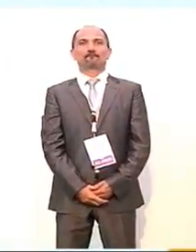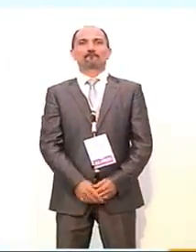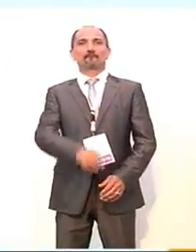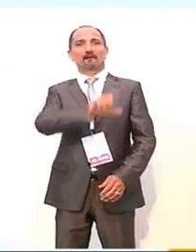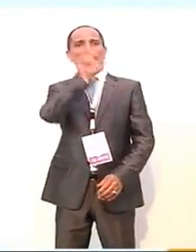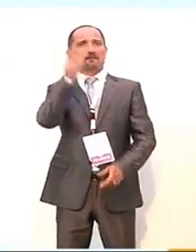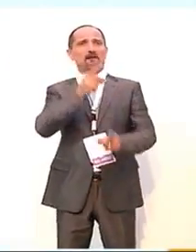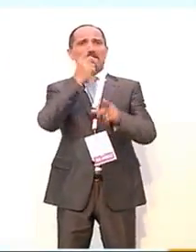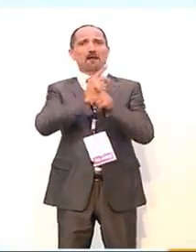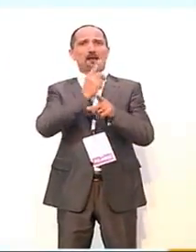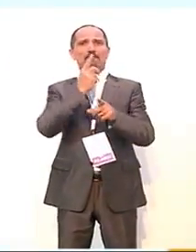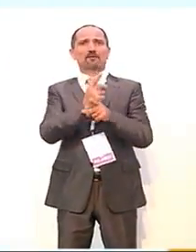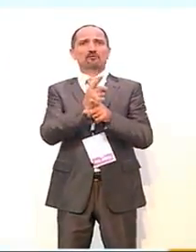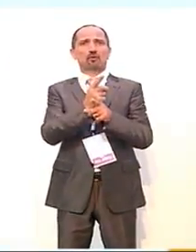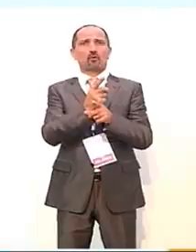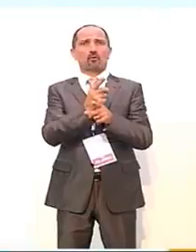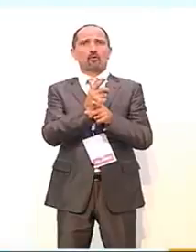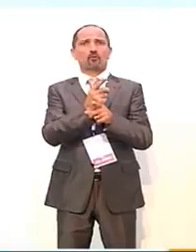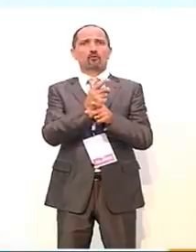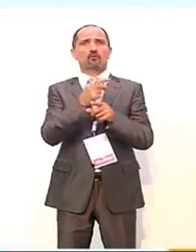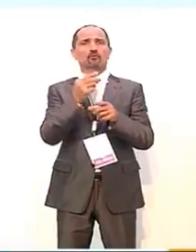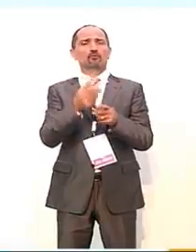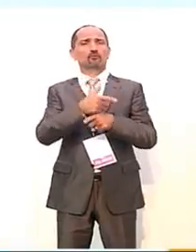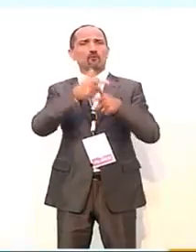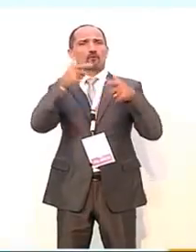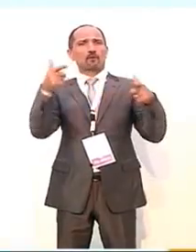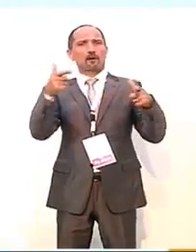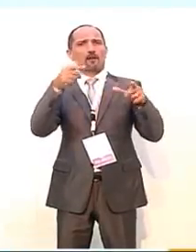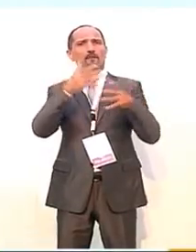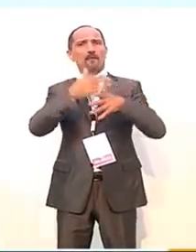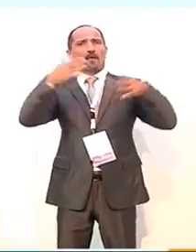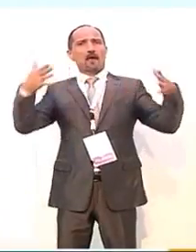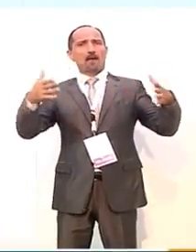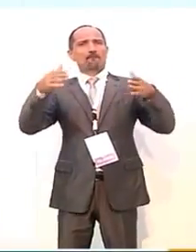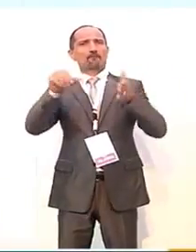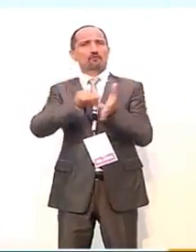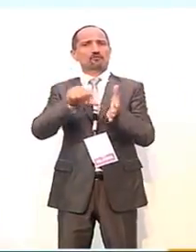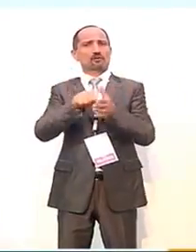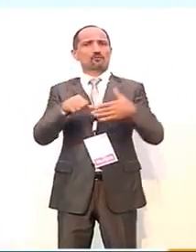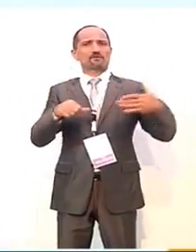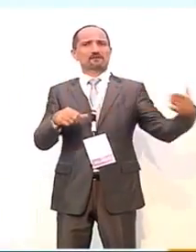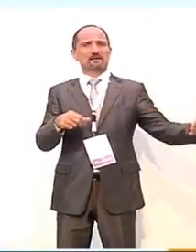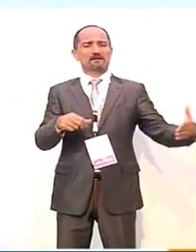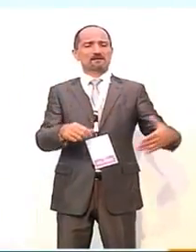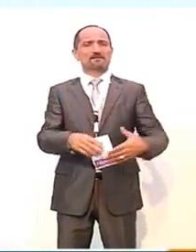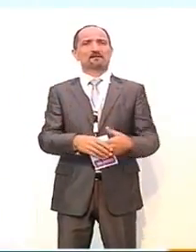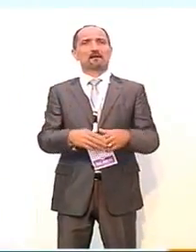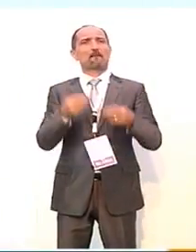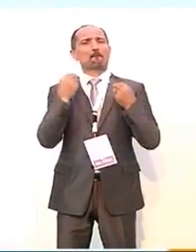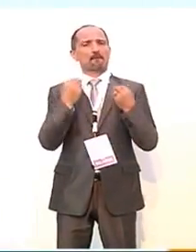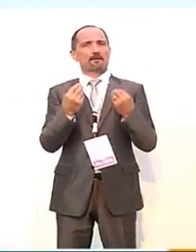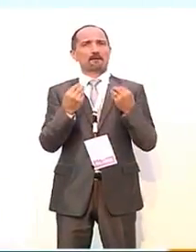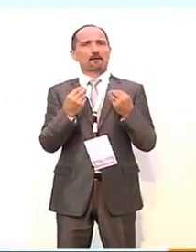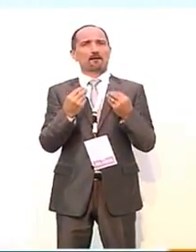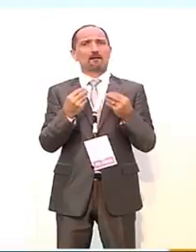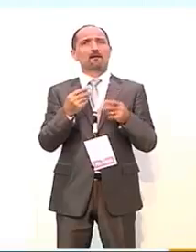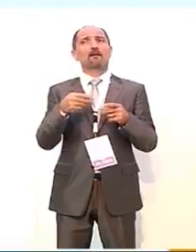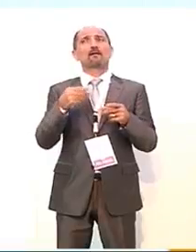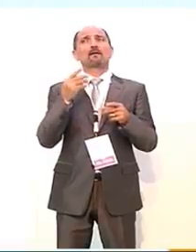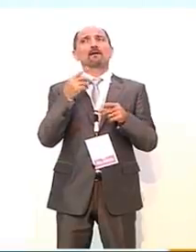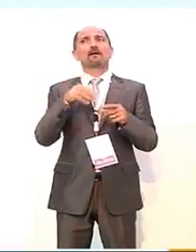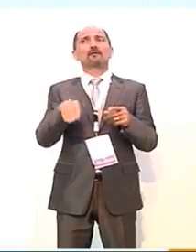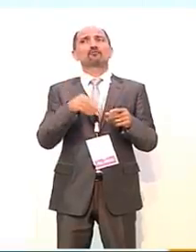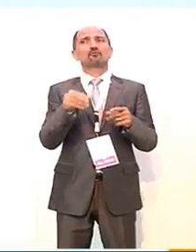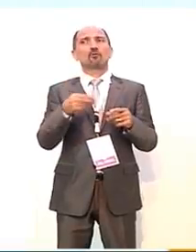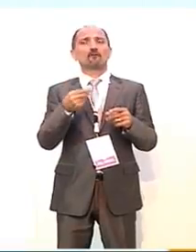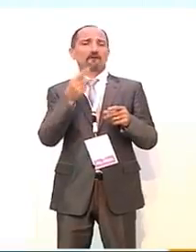L'Italia ha bisogno di un grande, ampio, largo centrosinistra, perché è dove chi